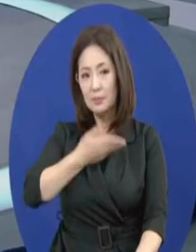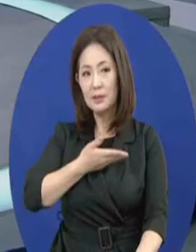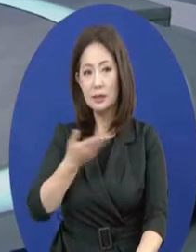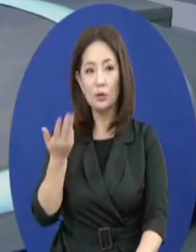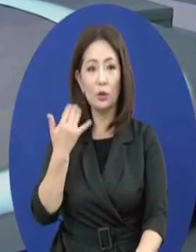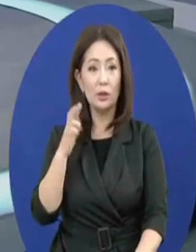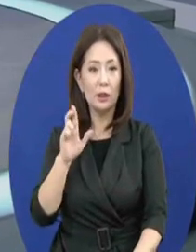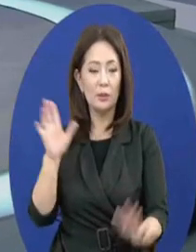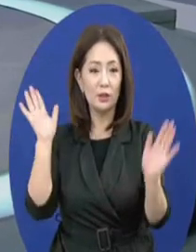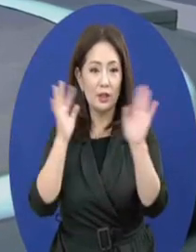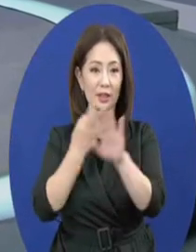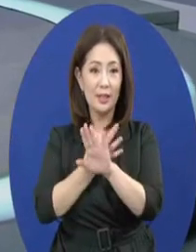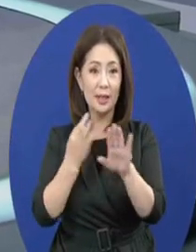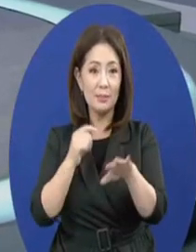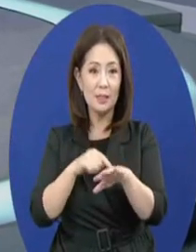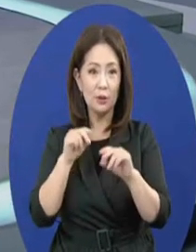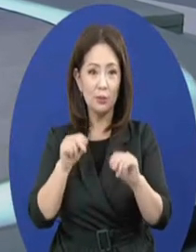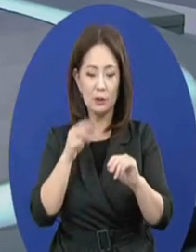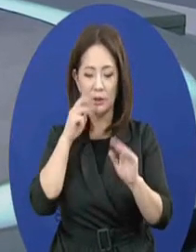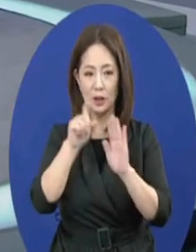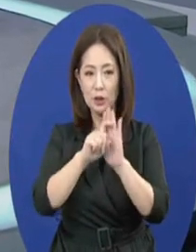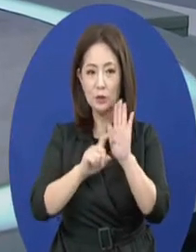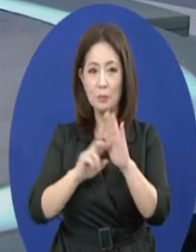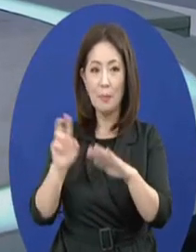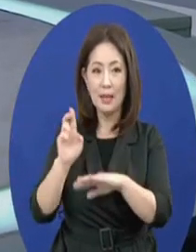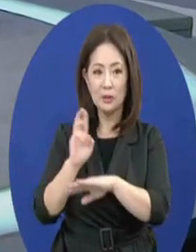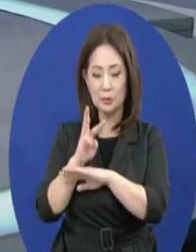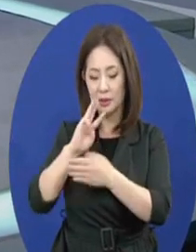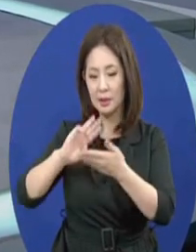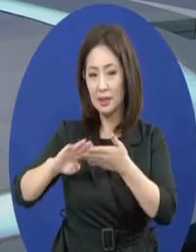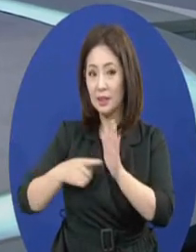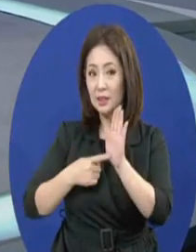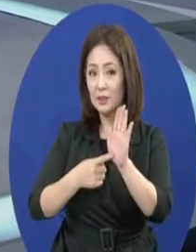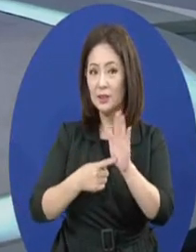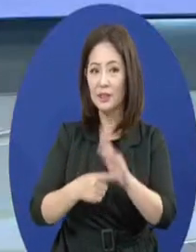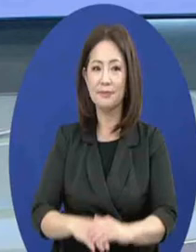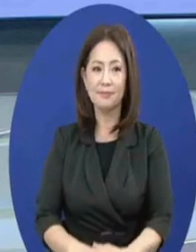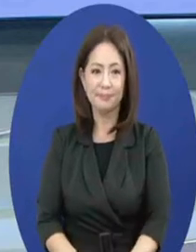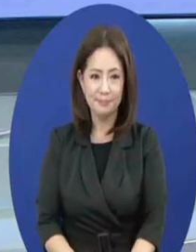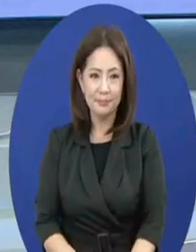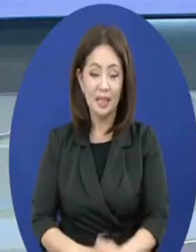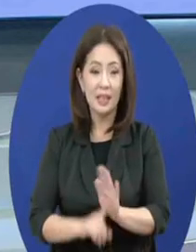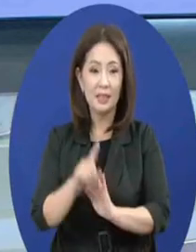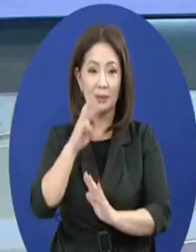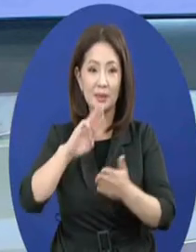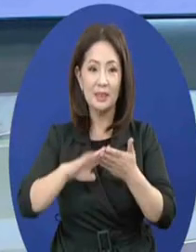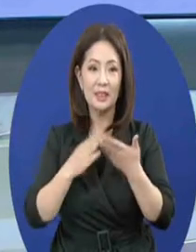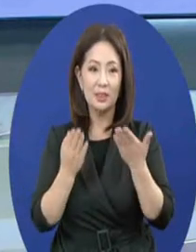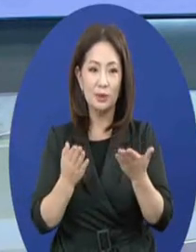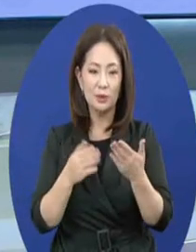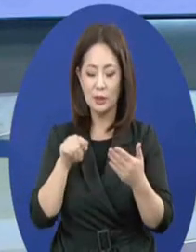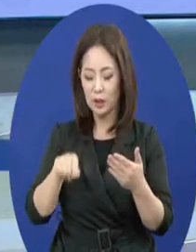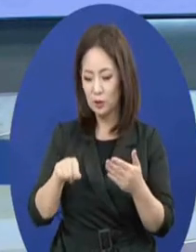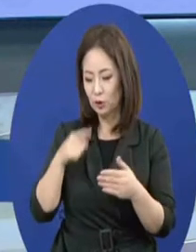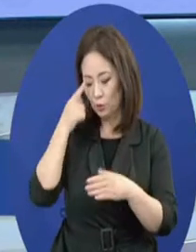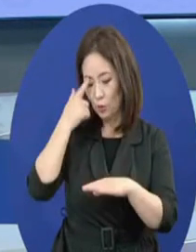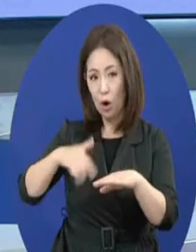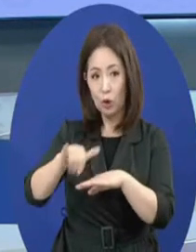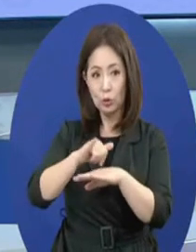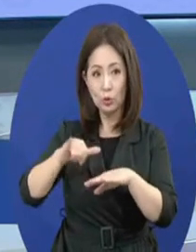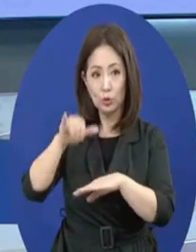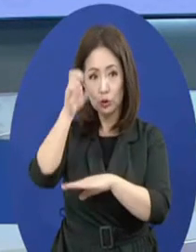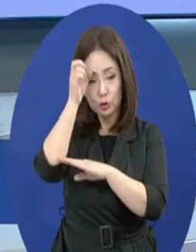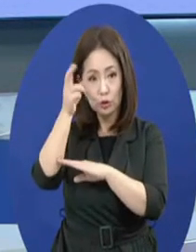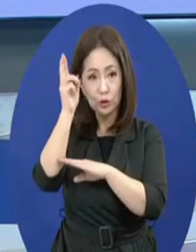Сайн бацхан үзэгчдээ Улаанбаатар 20 цаг боллоо. Цагийн хүртийн баасан гарагийн дугаарыг үзүүлж байна. Эхний мэдээг танилцуулъя. Өнөөдөр Монгол